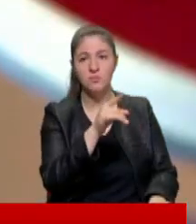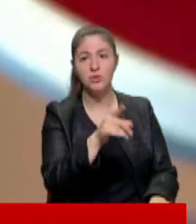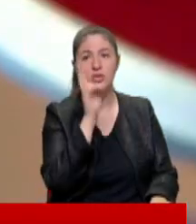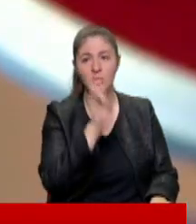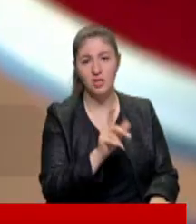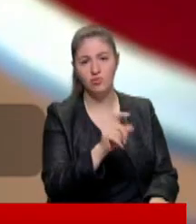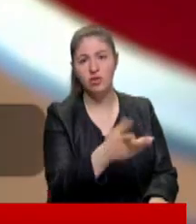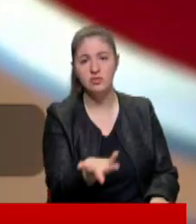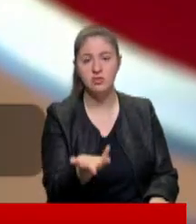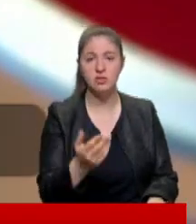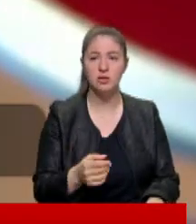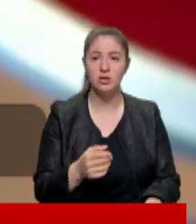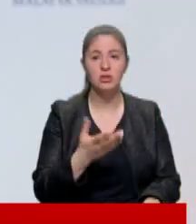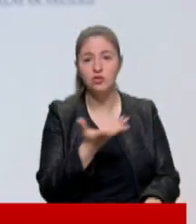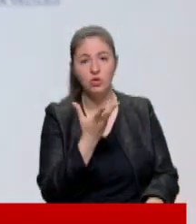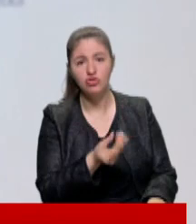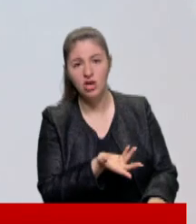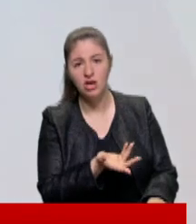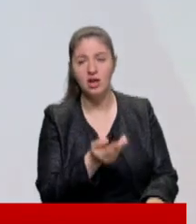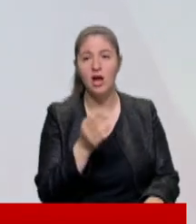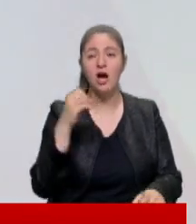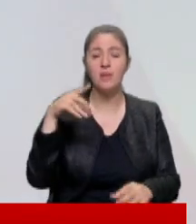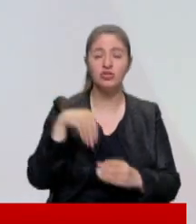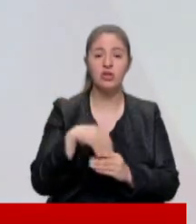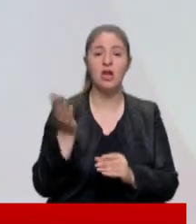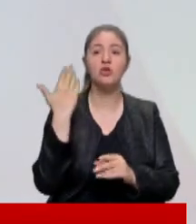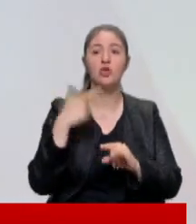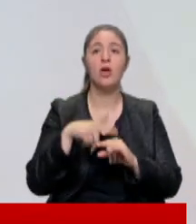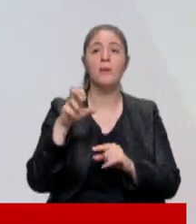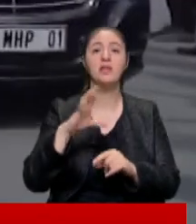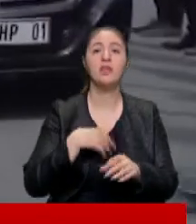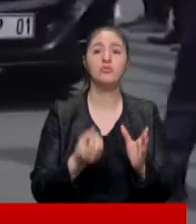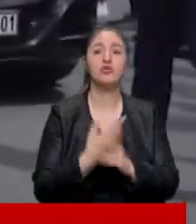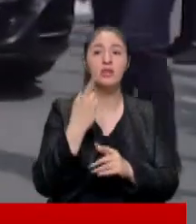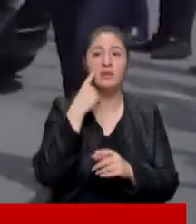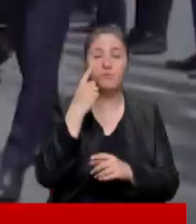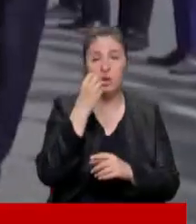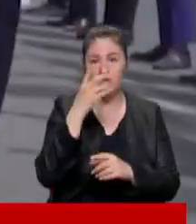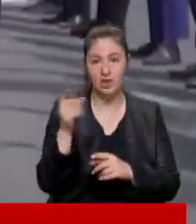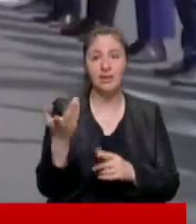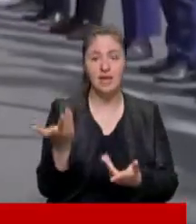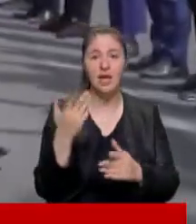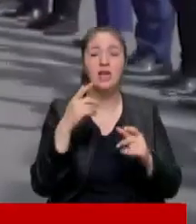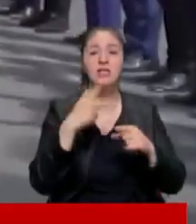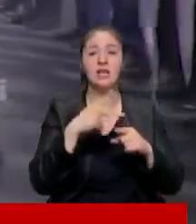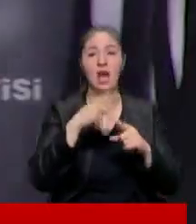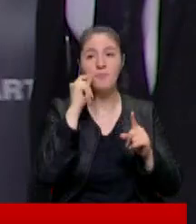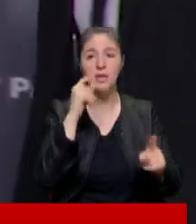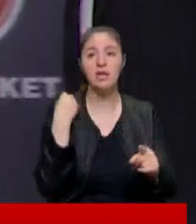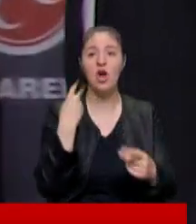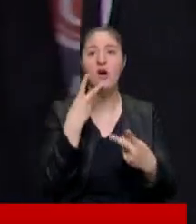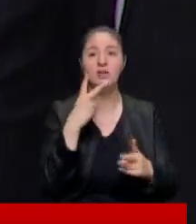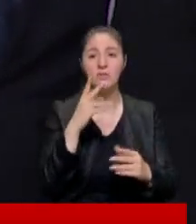yemini edeceksiniz. Bakacağız. Nasıl olacak? AK Parti'de daha önce Hüdapar'a sahip çıkan Devlet Bahçeli de Zekeriya Yapıcıoğlu'nun